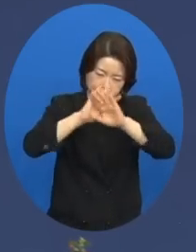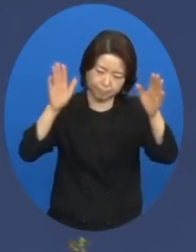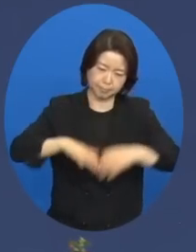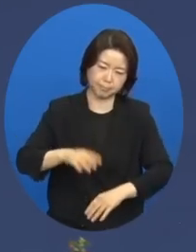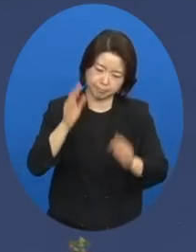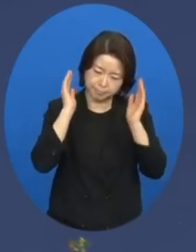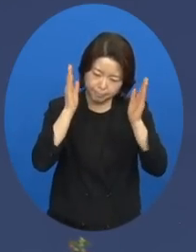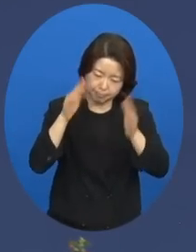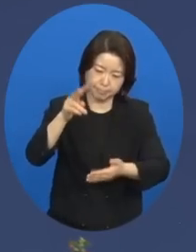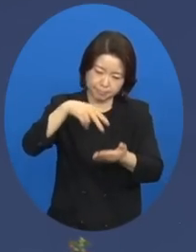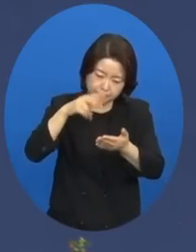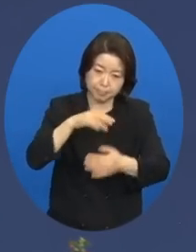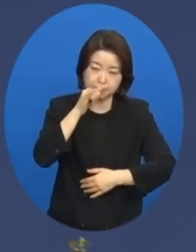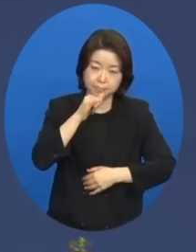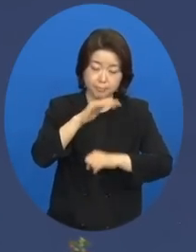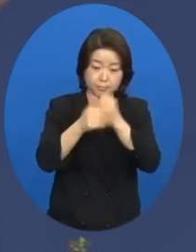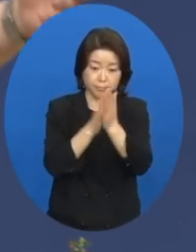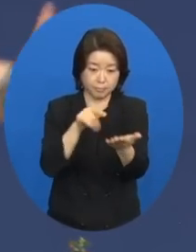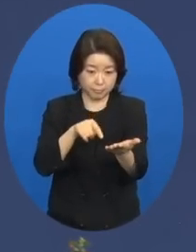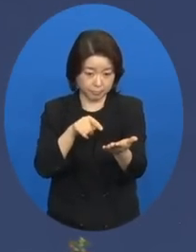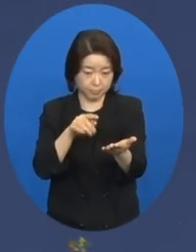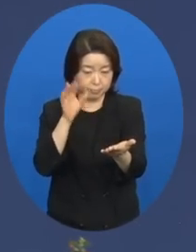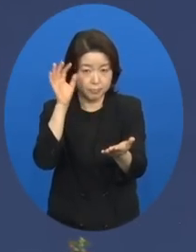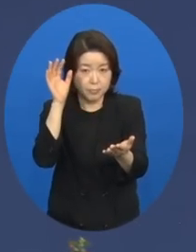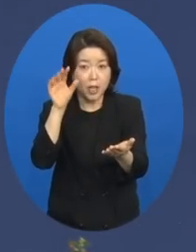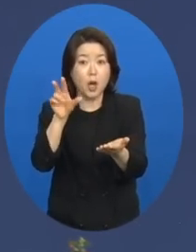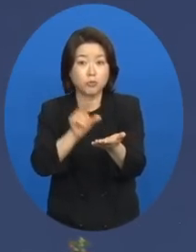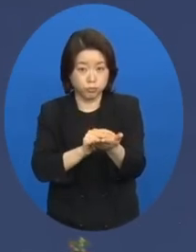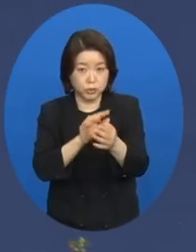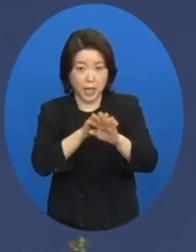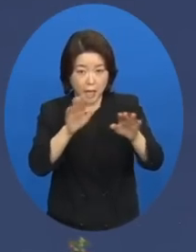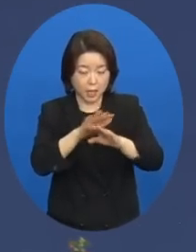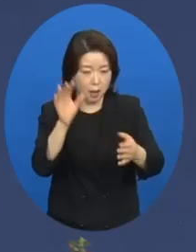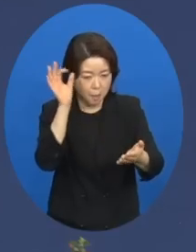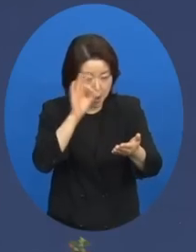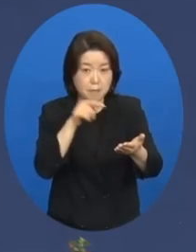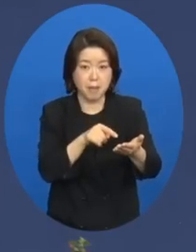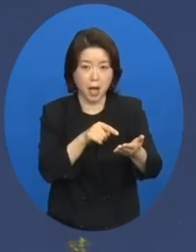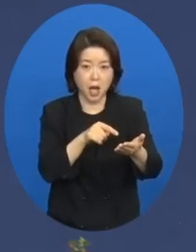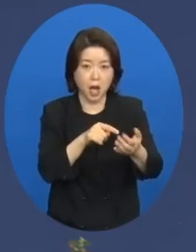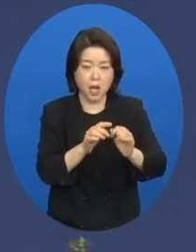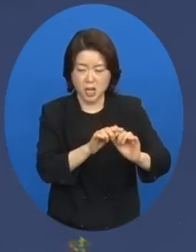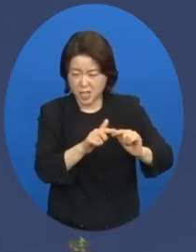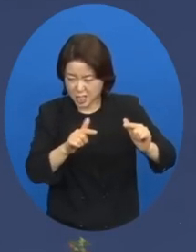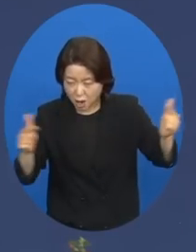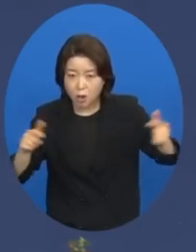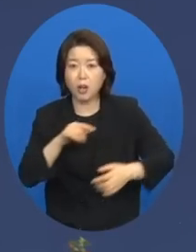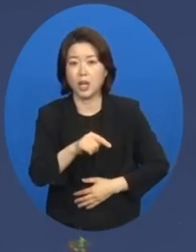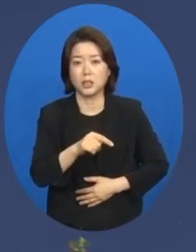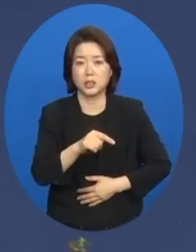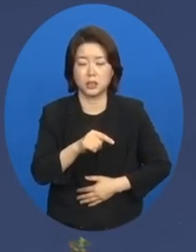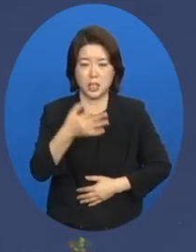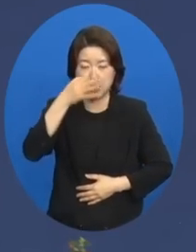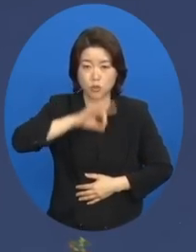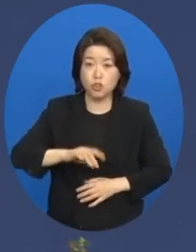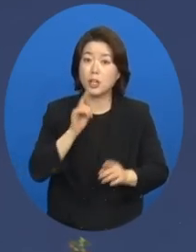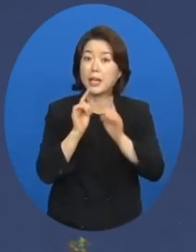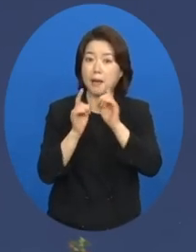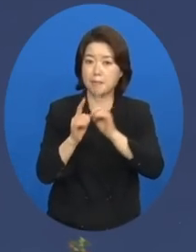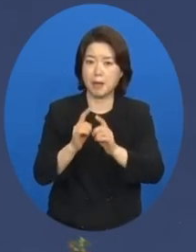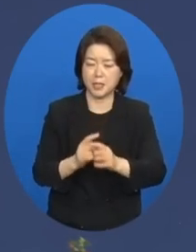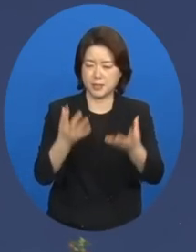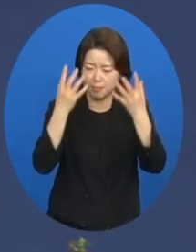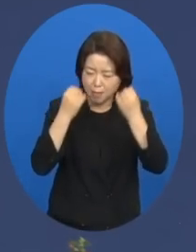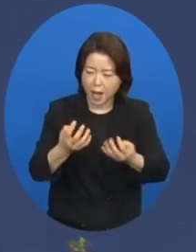성경에서 찾으려고만 했더라면 우리는 성경 안에서 모든 교훈, 책망, 바르게함, 의로 교육하기에 유익한 말씀을